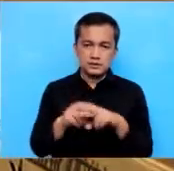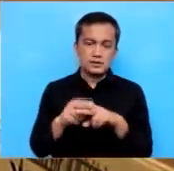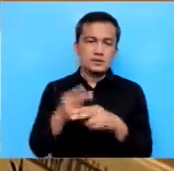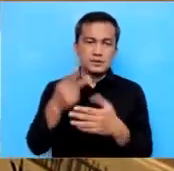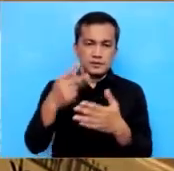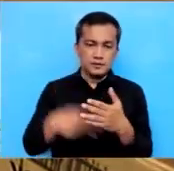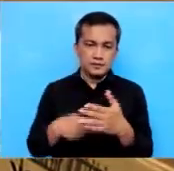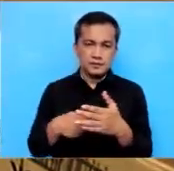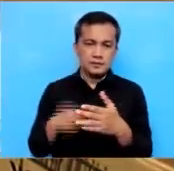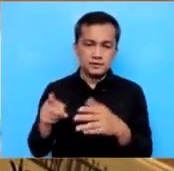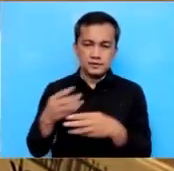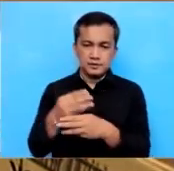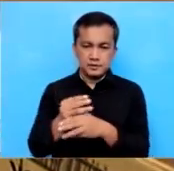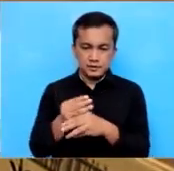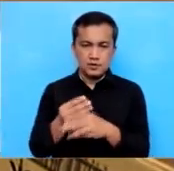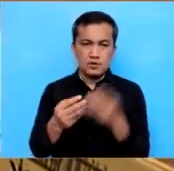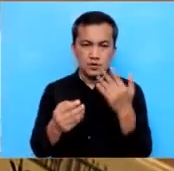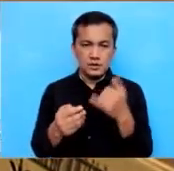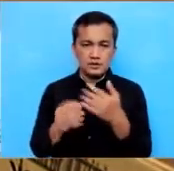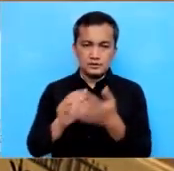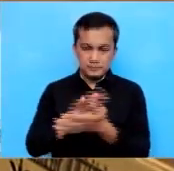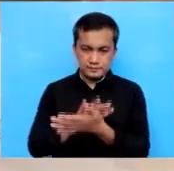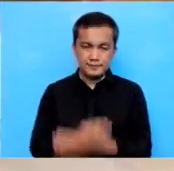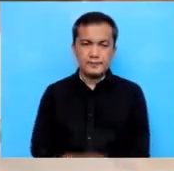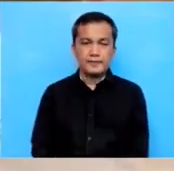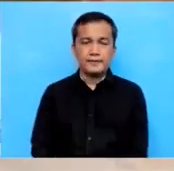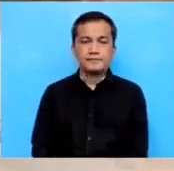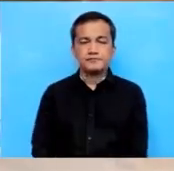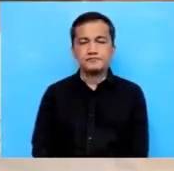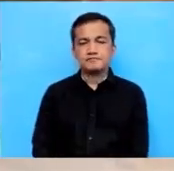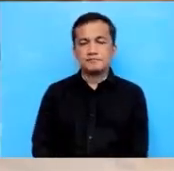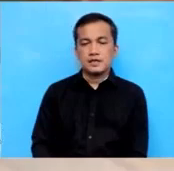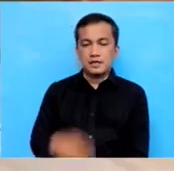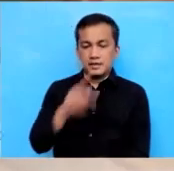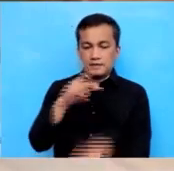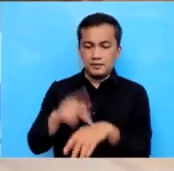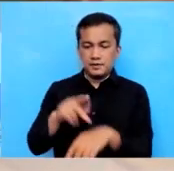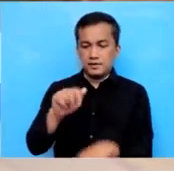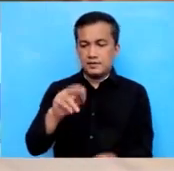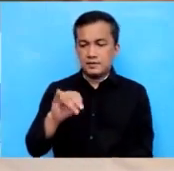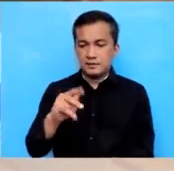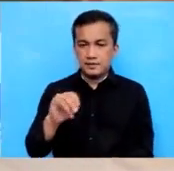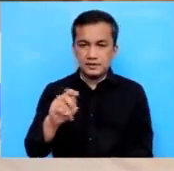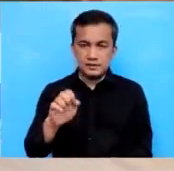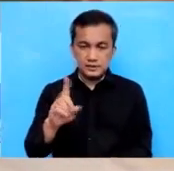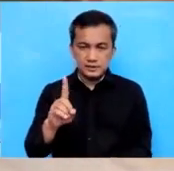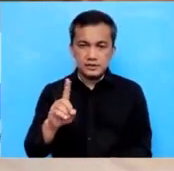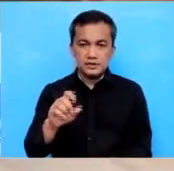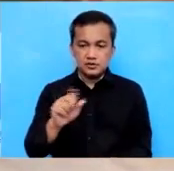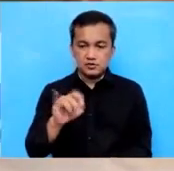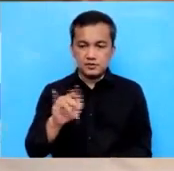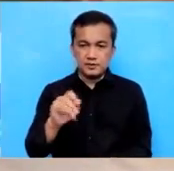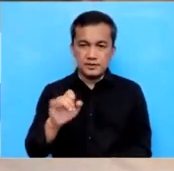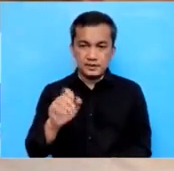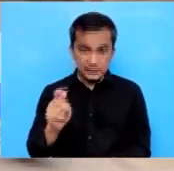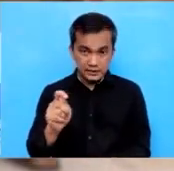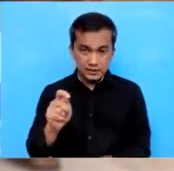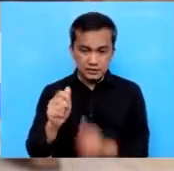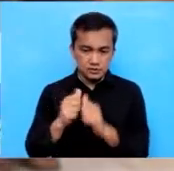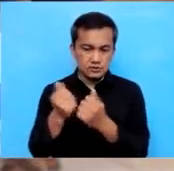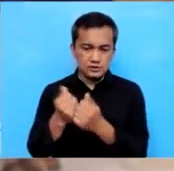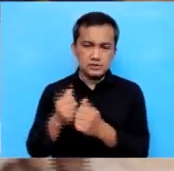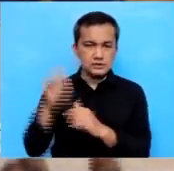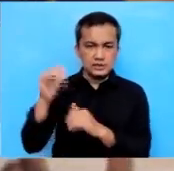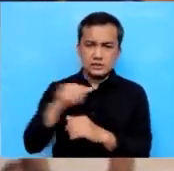mga manufacturer dahil sa pandemya. Ayon sa Philippine Amalgamated Supermarkets Association, sana raw ay hindi lamang mga